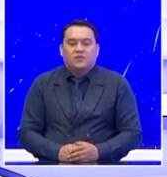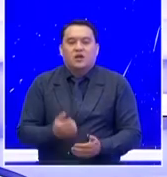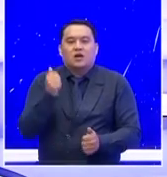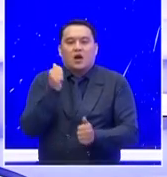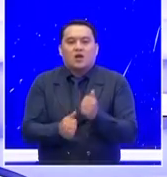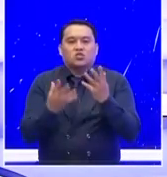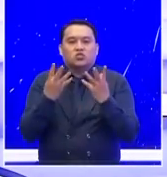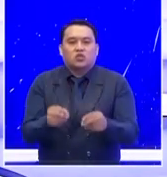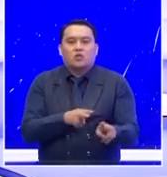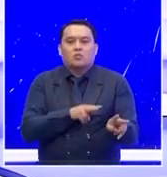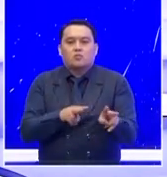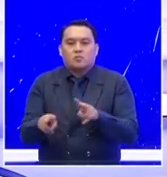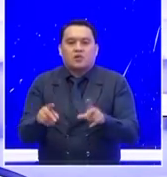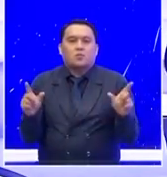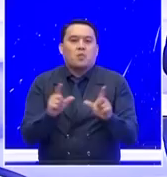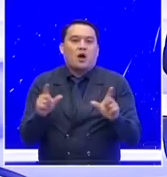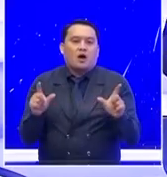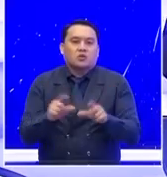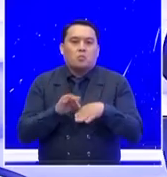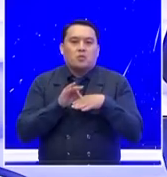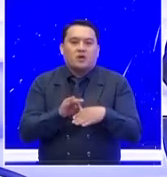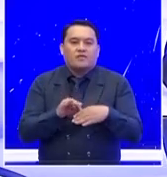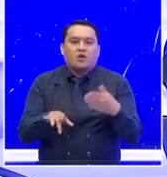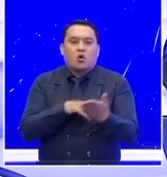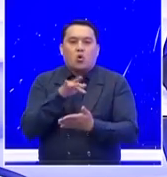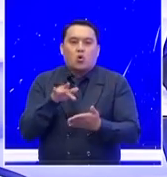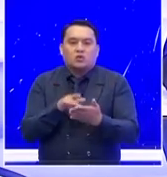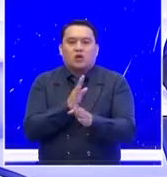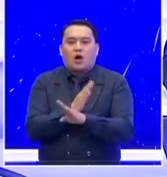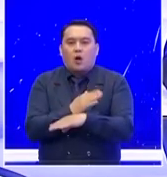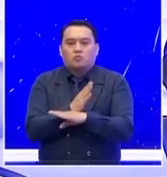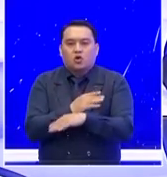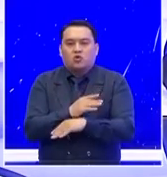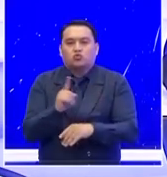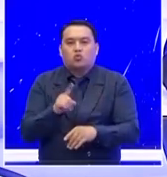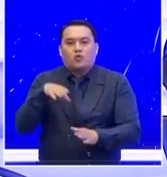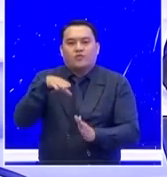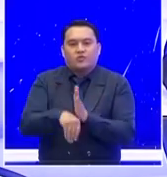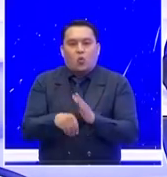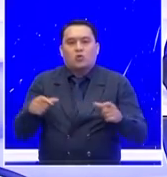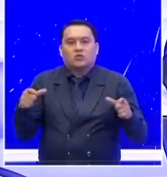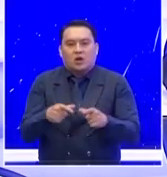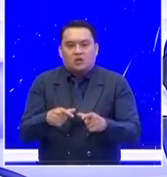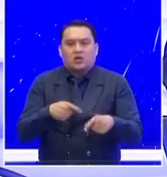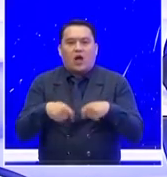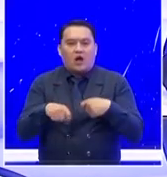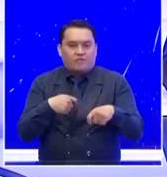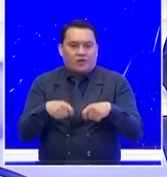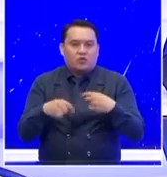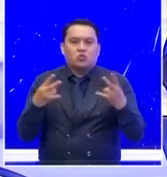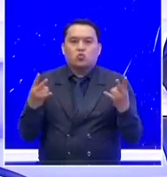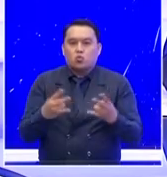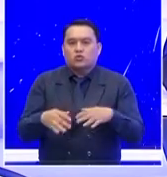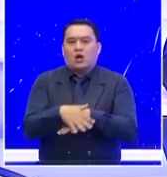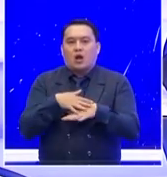Ежедневный мониторинг местных супермаркетов проводят власти Капшигая. Учитывая введенный в области карантин, товарами первой